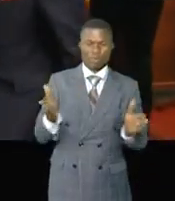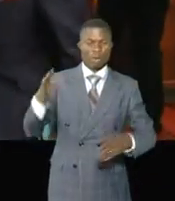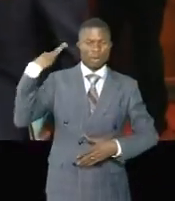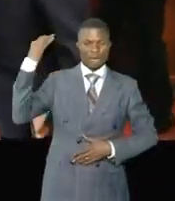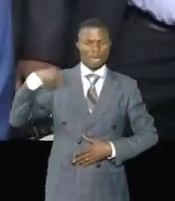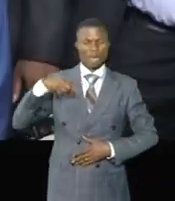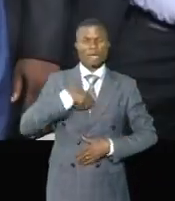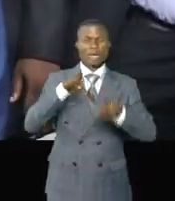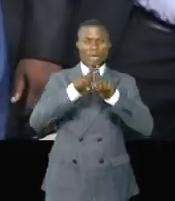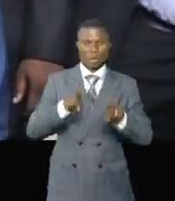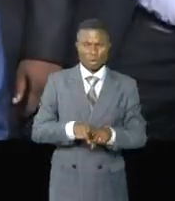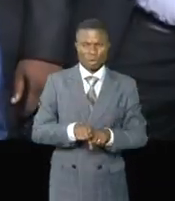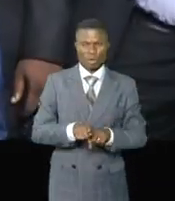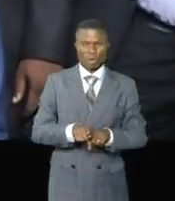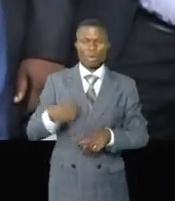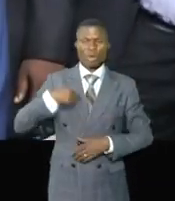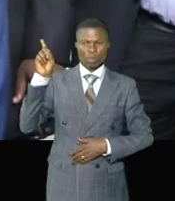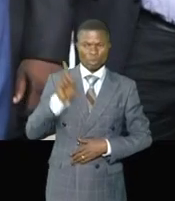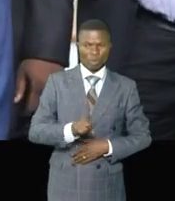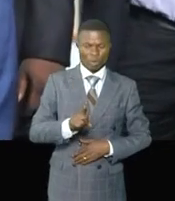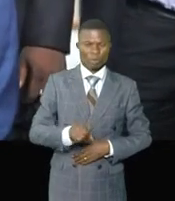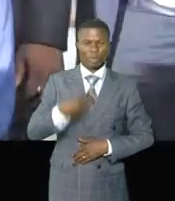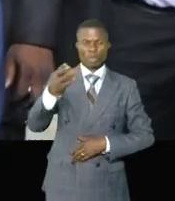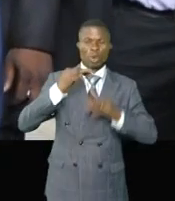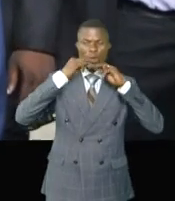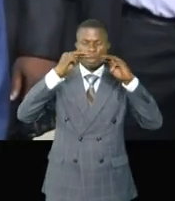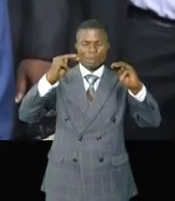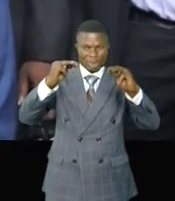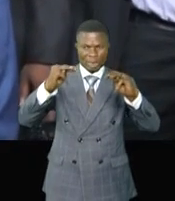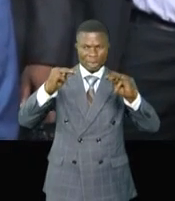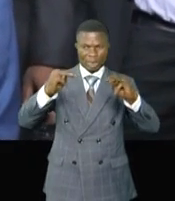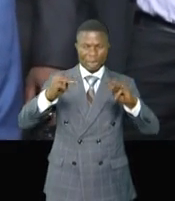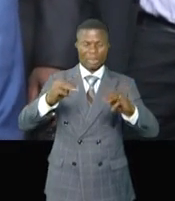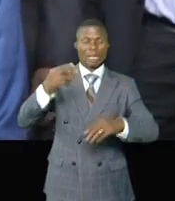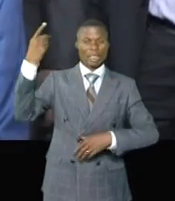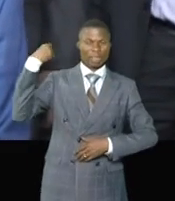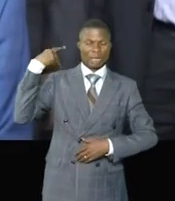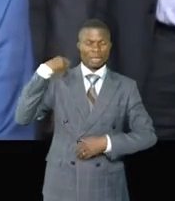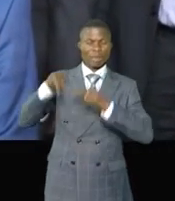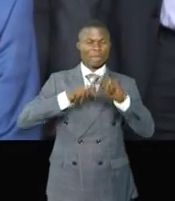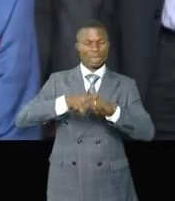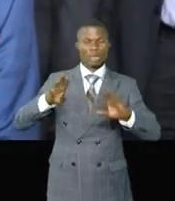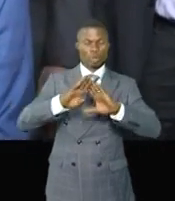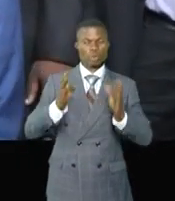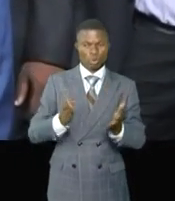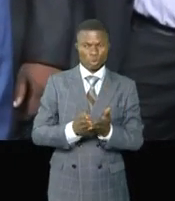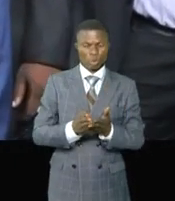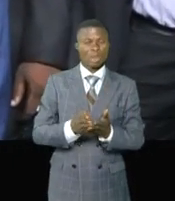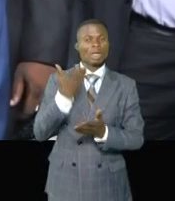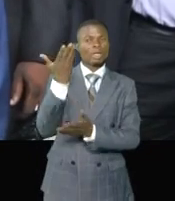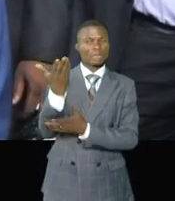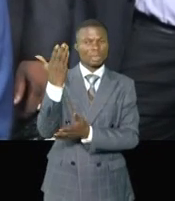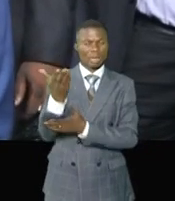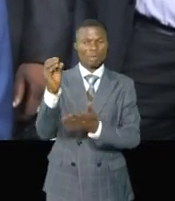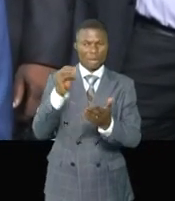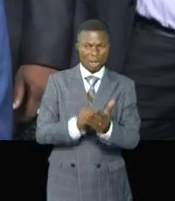aussi passer un message auprès des honorables députés nationaux pour solliciter une fois de